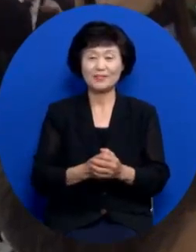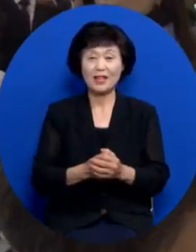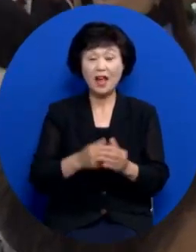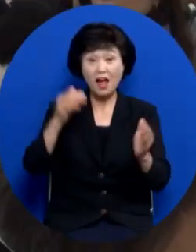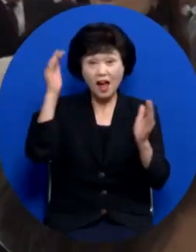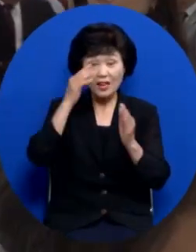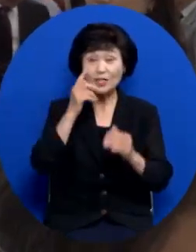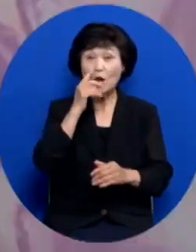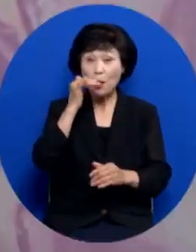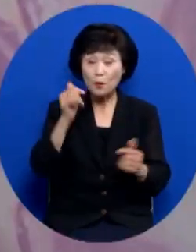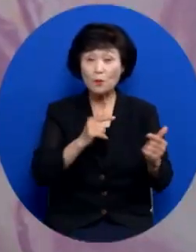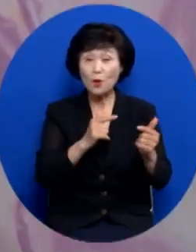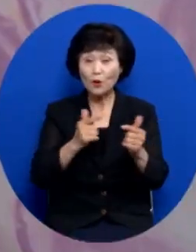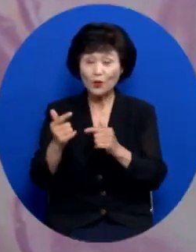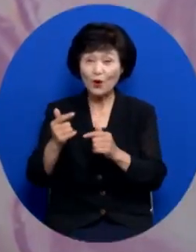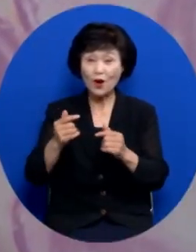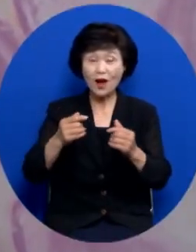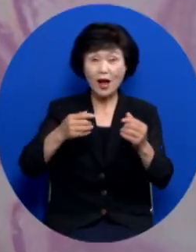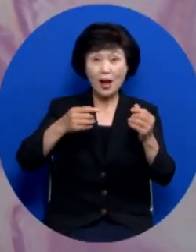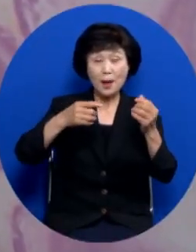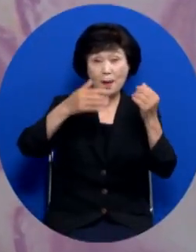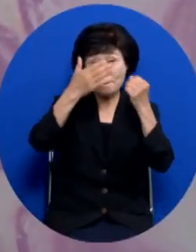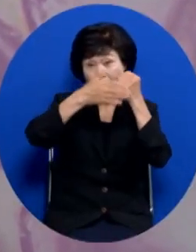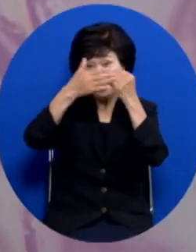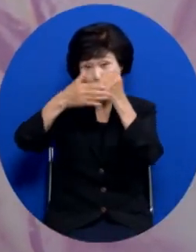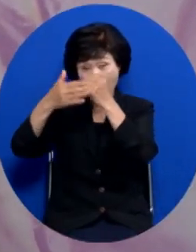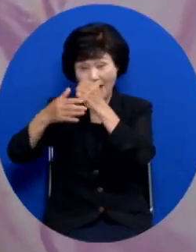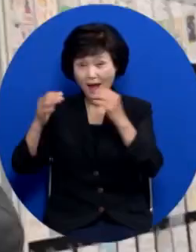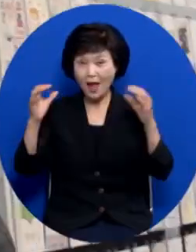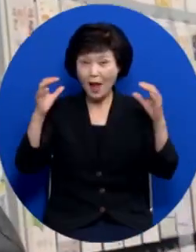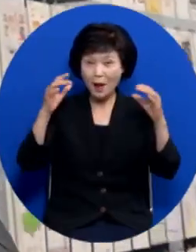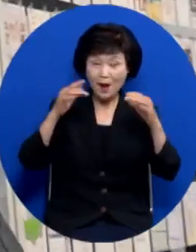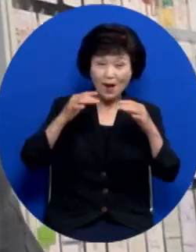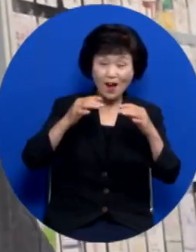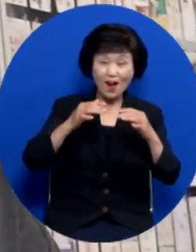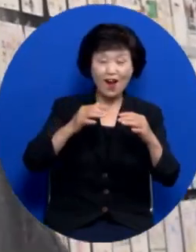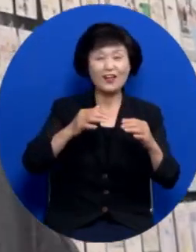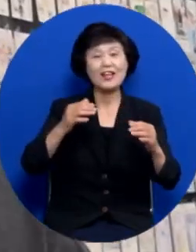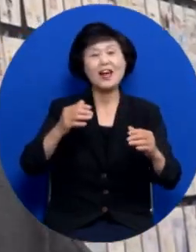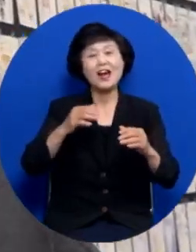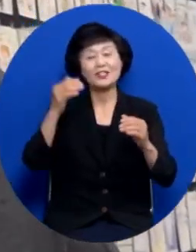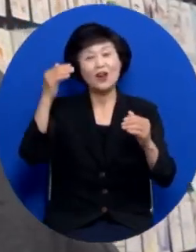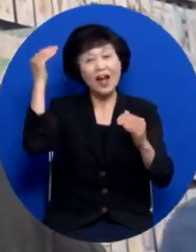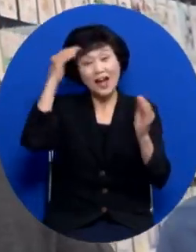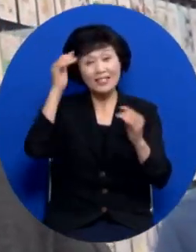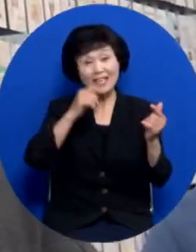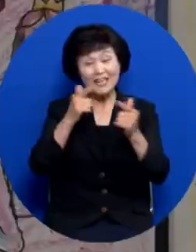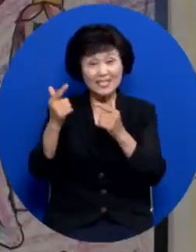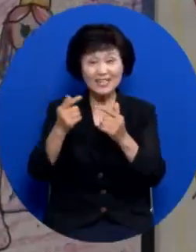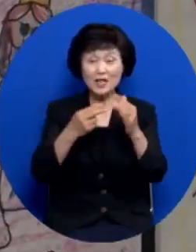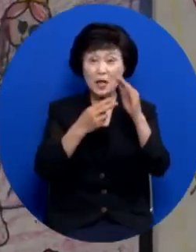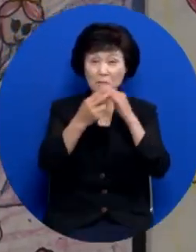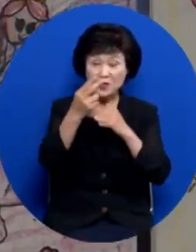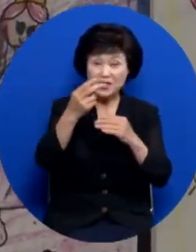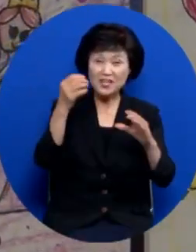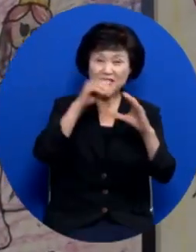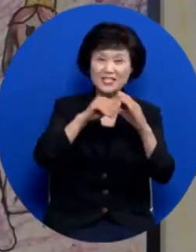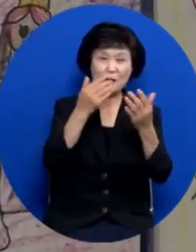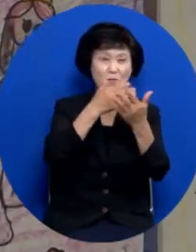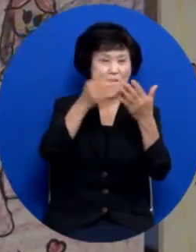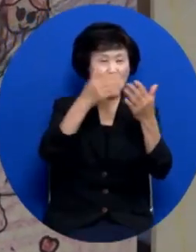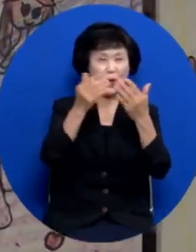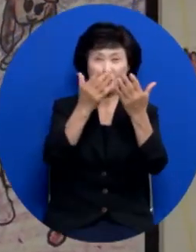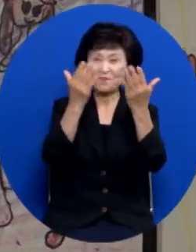학생과 학부모 등 사진을 찍기 위해 모인 성도들. 그리고 전교생의 비전을 담은 그림들. 새로남 기독학교는 개교